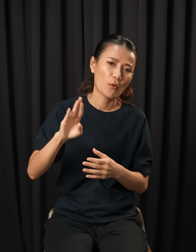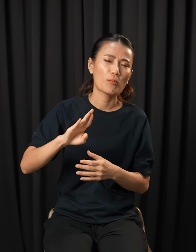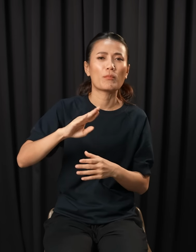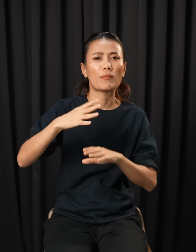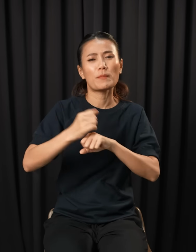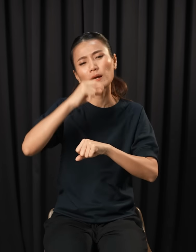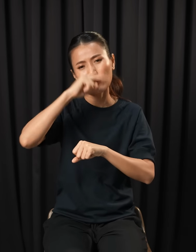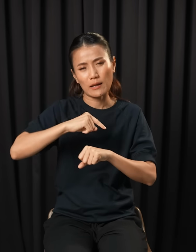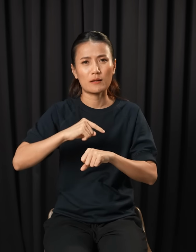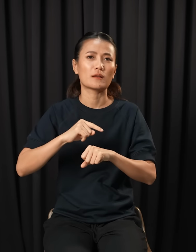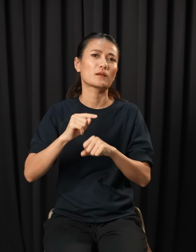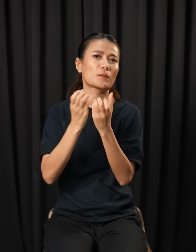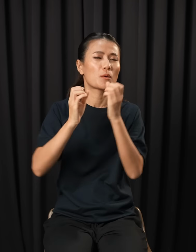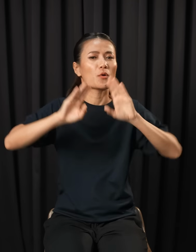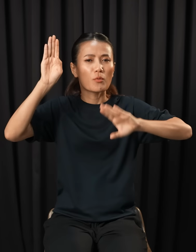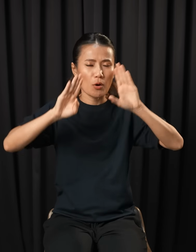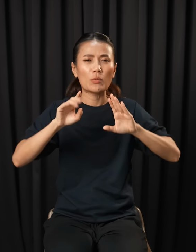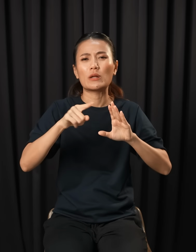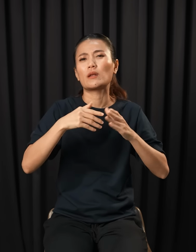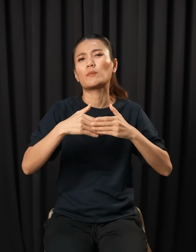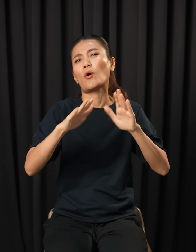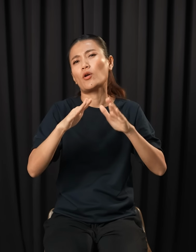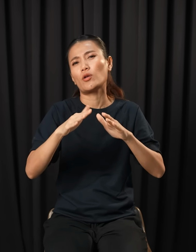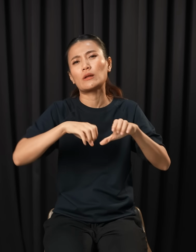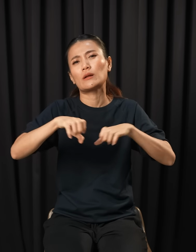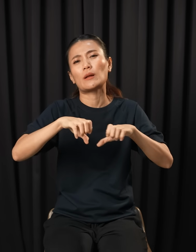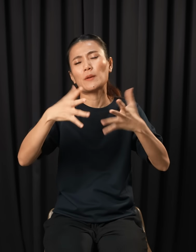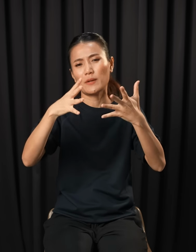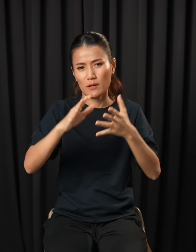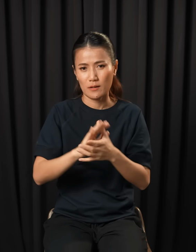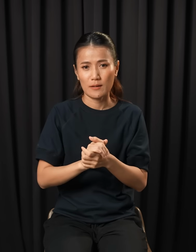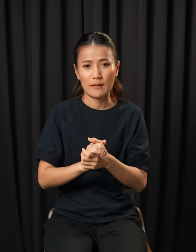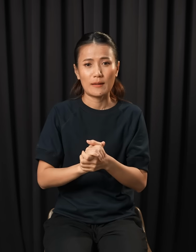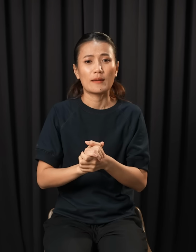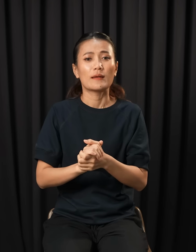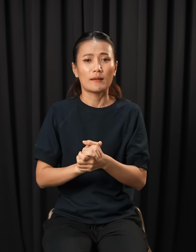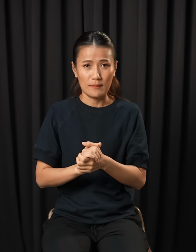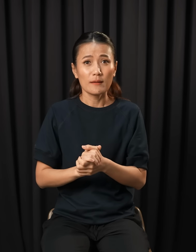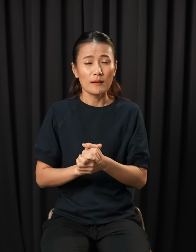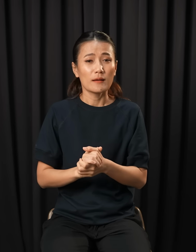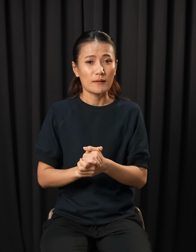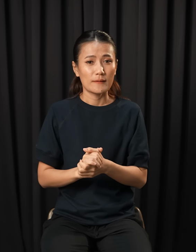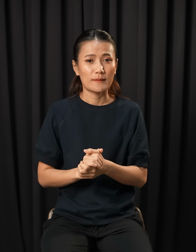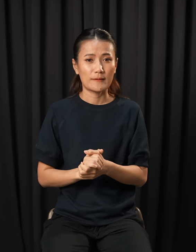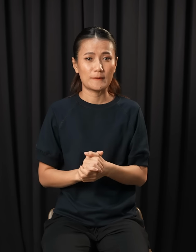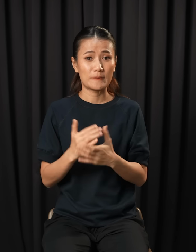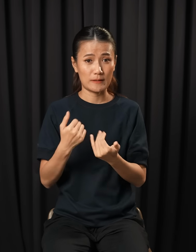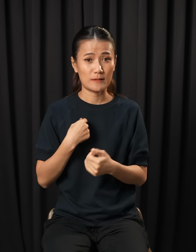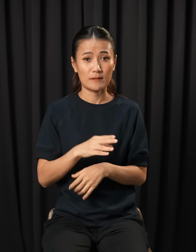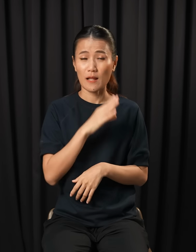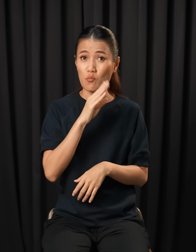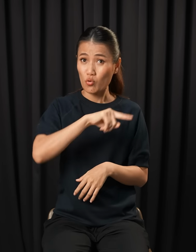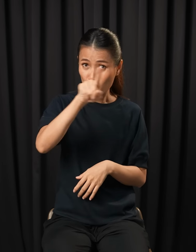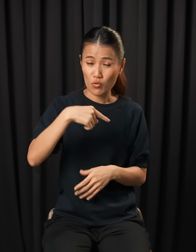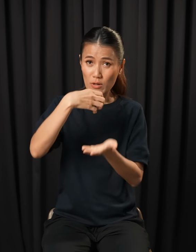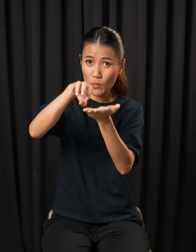คใดพรรคหนึ่งเลยแต่มันเป็นเรื่องของระบบนิเวศมันเป็นเรื่องของการเมืองไทยระบบประชาธิปไตยที่มันปล่อยให้มันมีอย่างนี้ได้ต้องถามแล้วว่าการเมืองไทยมันปกติไ